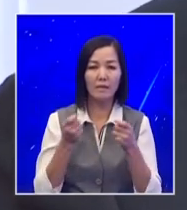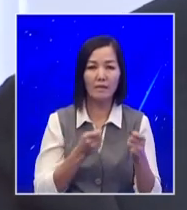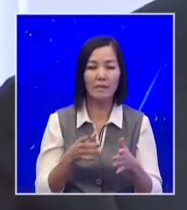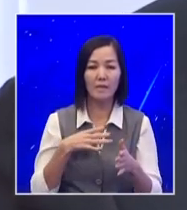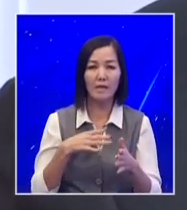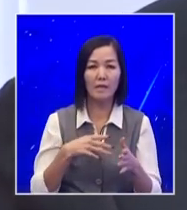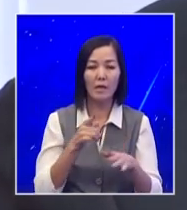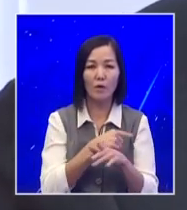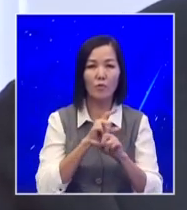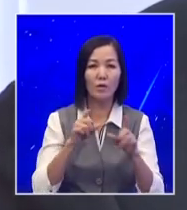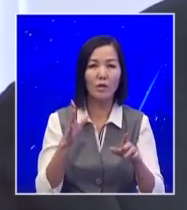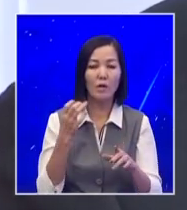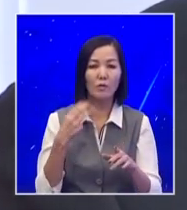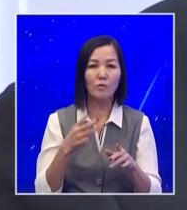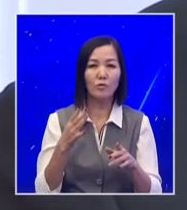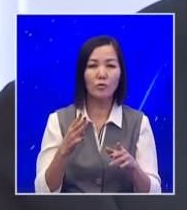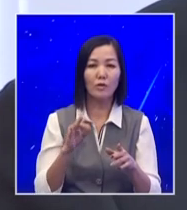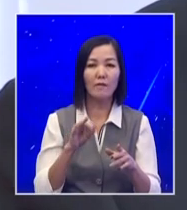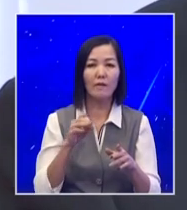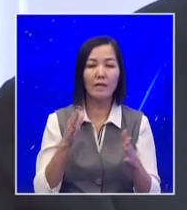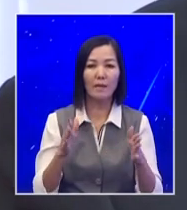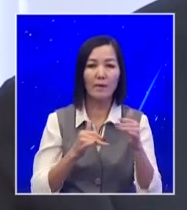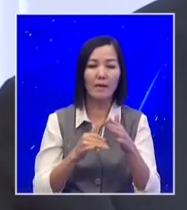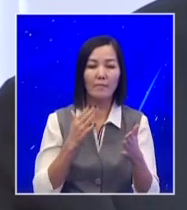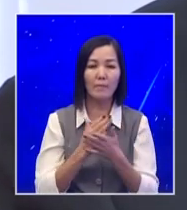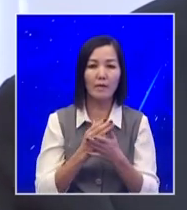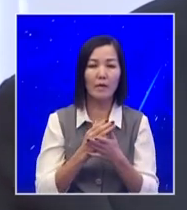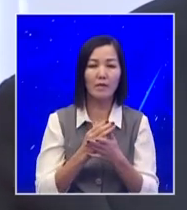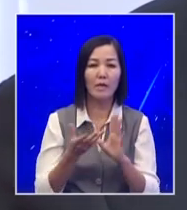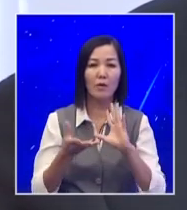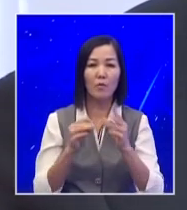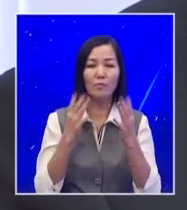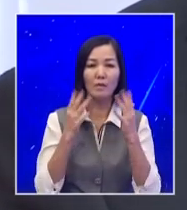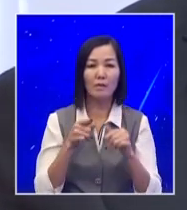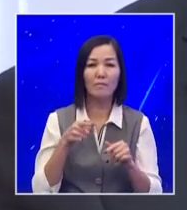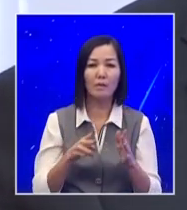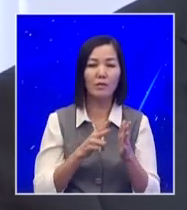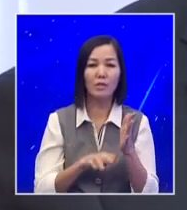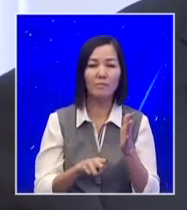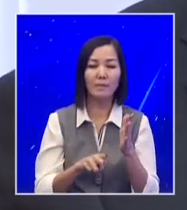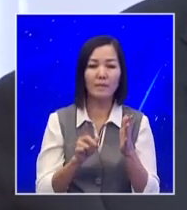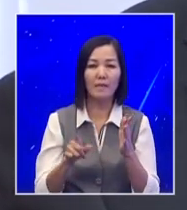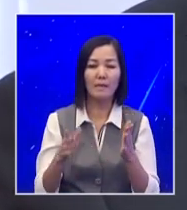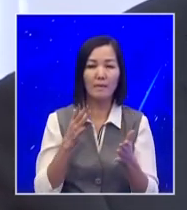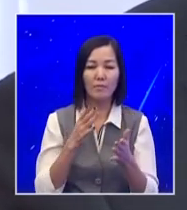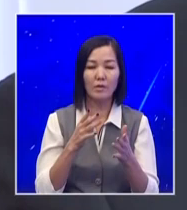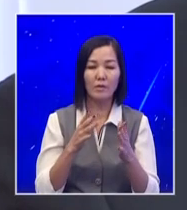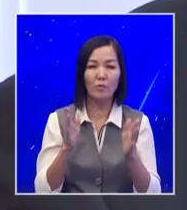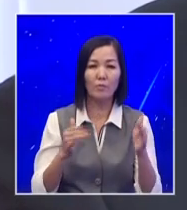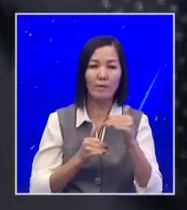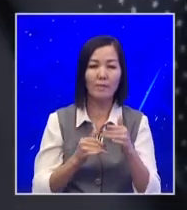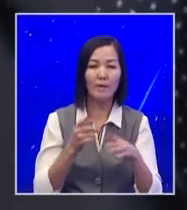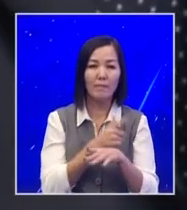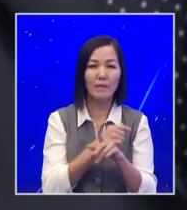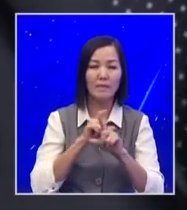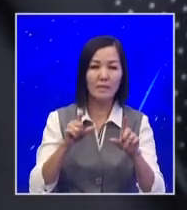ауруханаларда 534 өкпені жасанды желдету аппараты бар. Бүгінде оның саны 1070 данаға жеткізілді. Жалпы медициналық жабдықпен